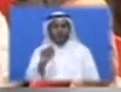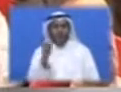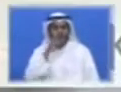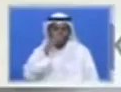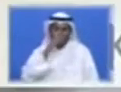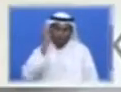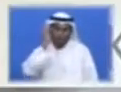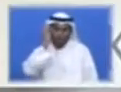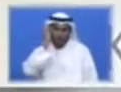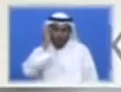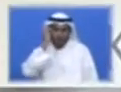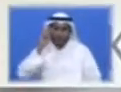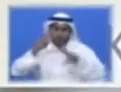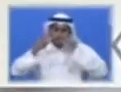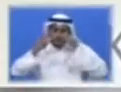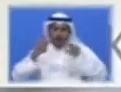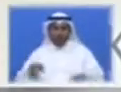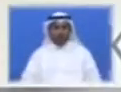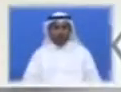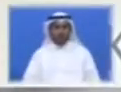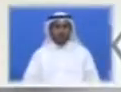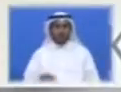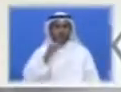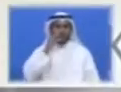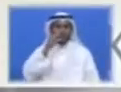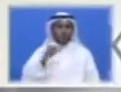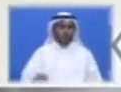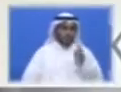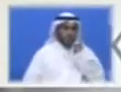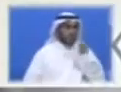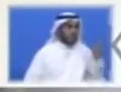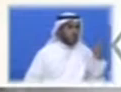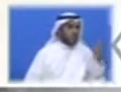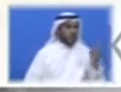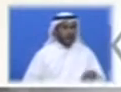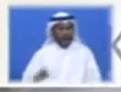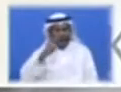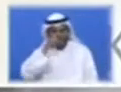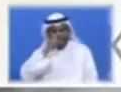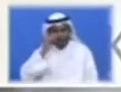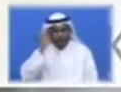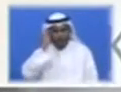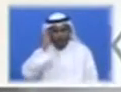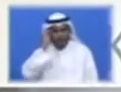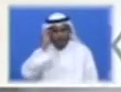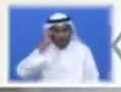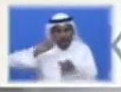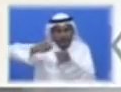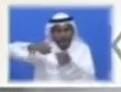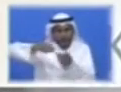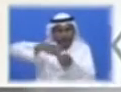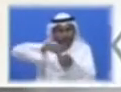تحضيرها المكونات الغير معلنه والموجوده على المعلبات يعني كثير من المعلبات ما